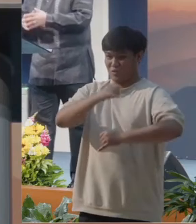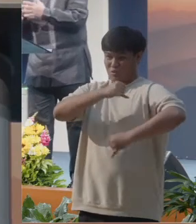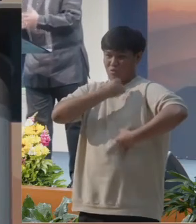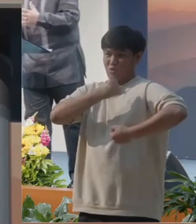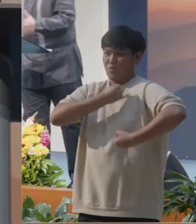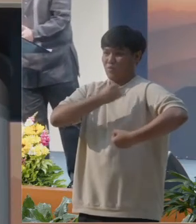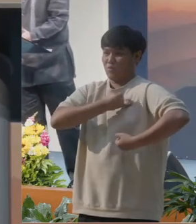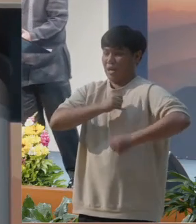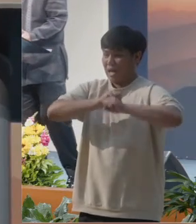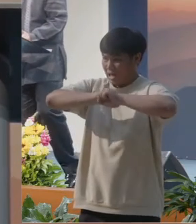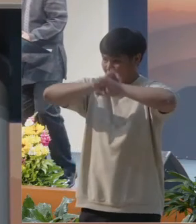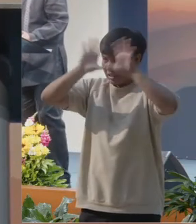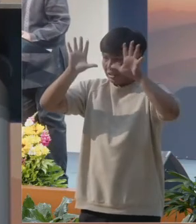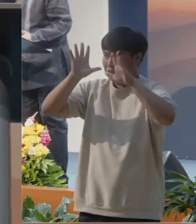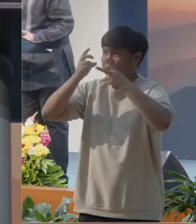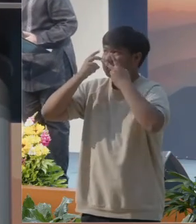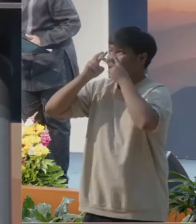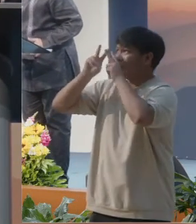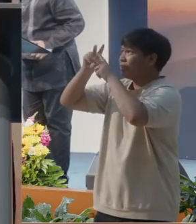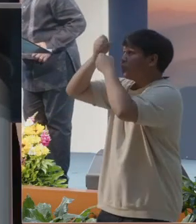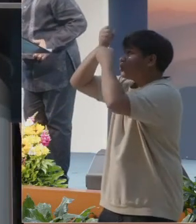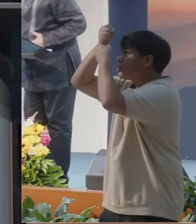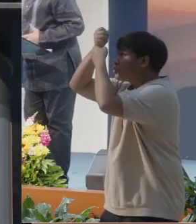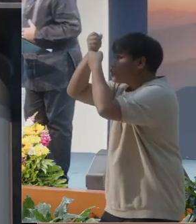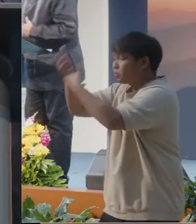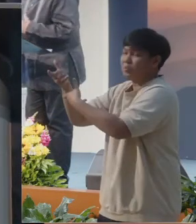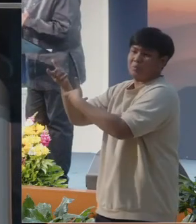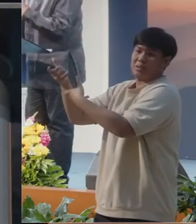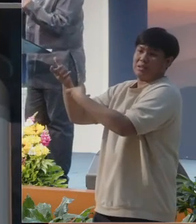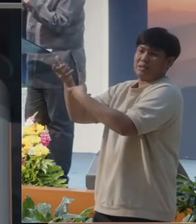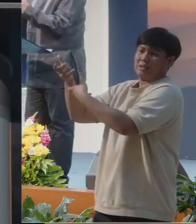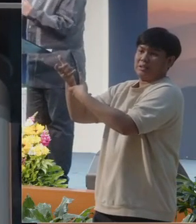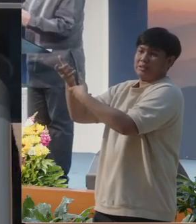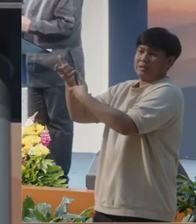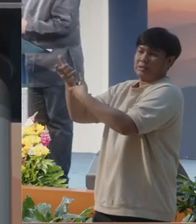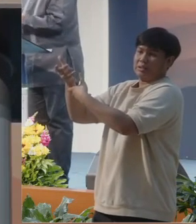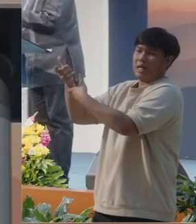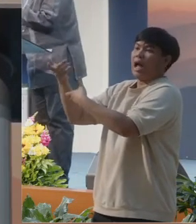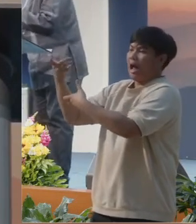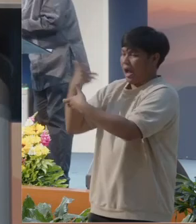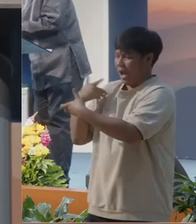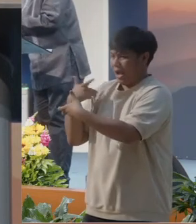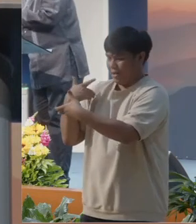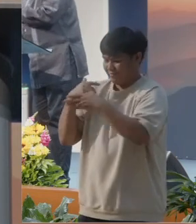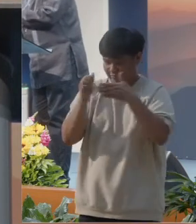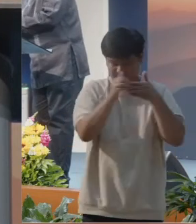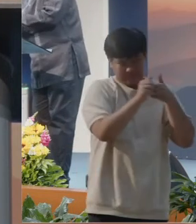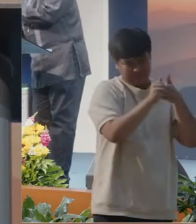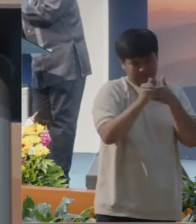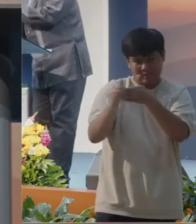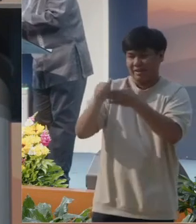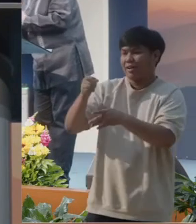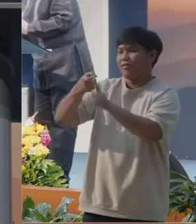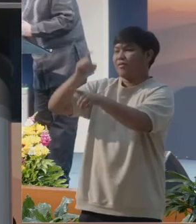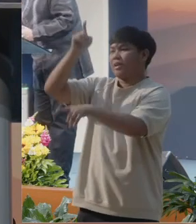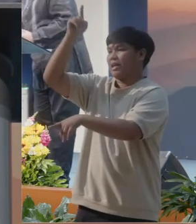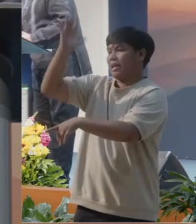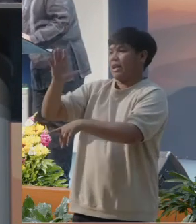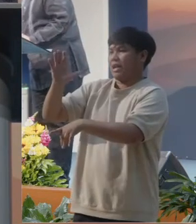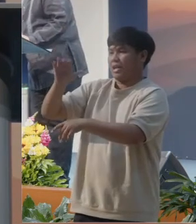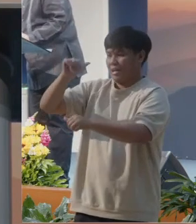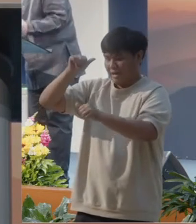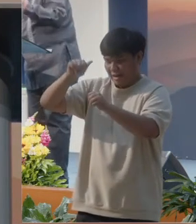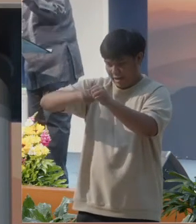po siya'y sumunod. Sa pagsunod ni Josue ay naroroon ang gabay ng Panginoon sa bawat